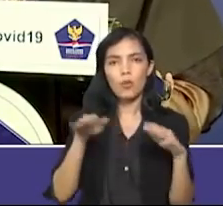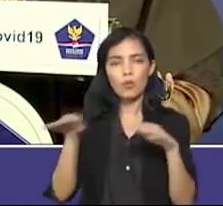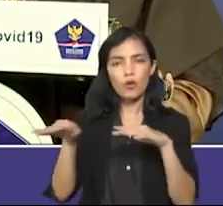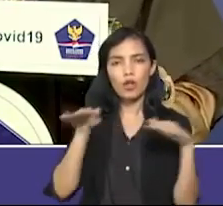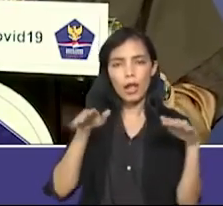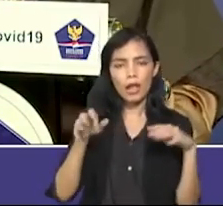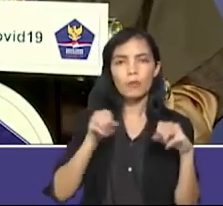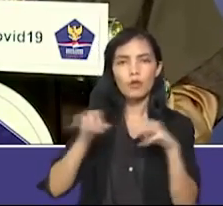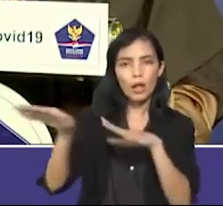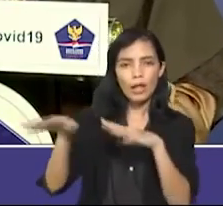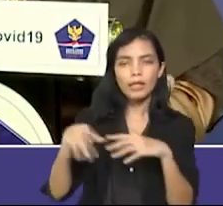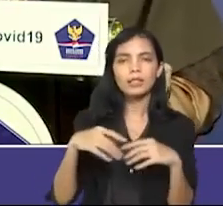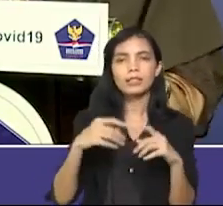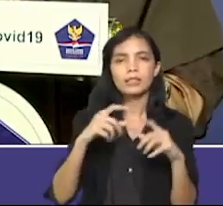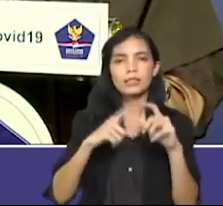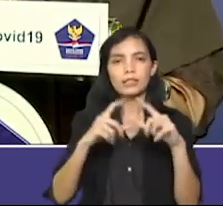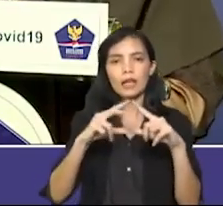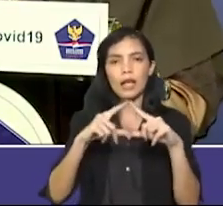Sragen